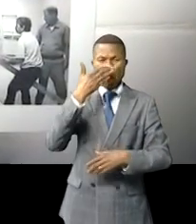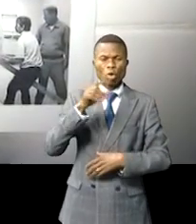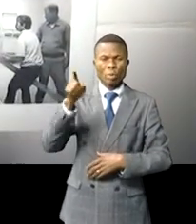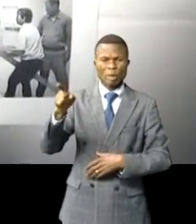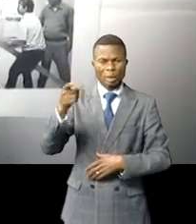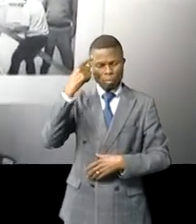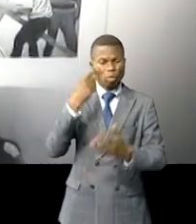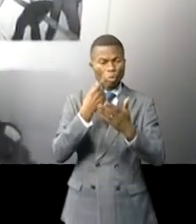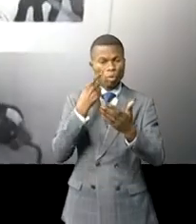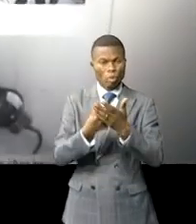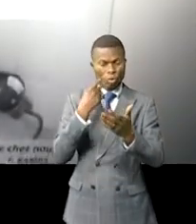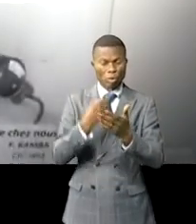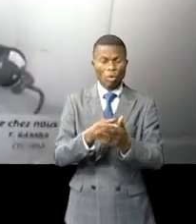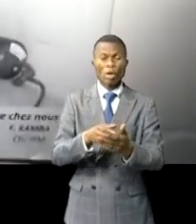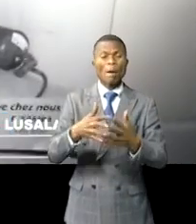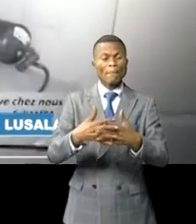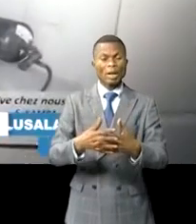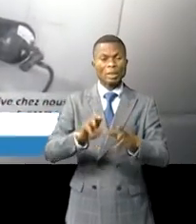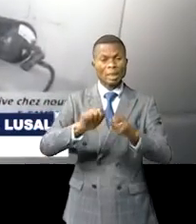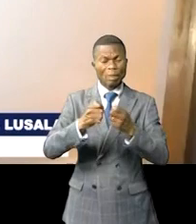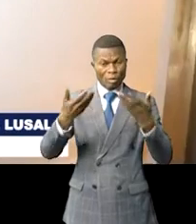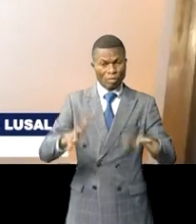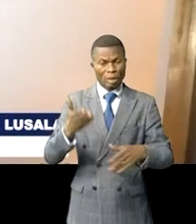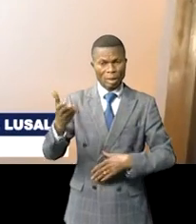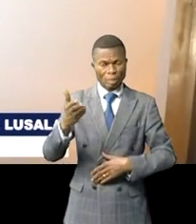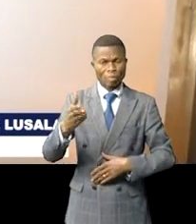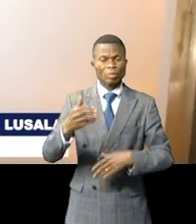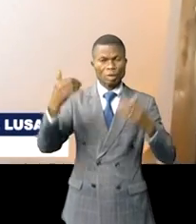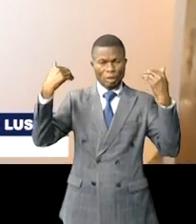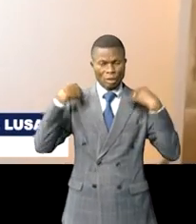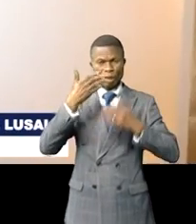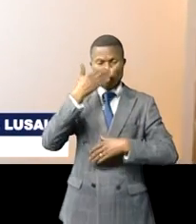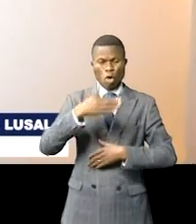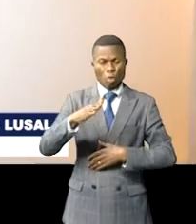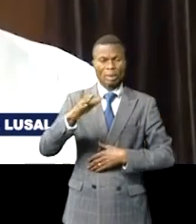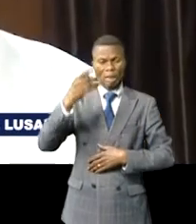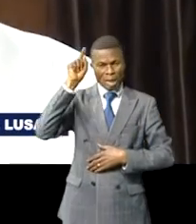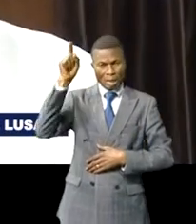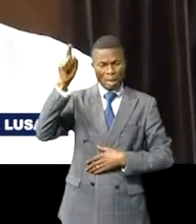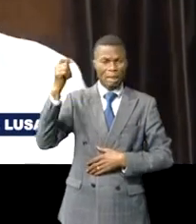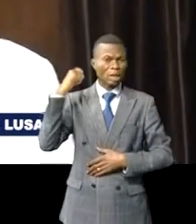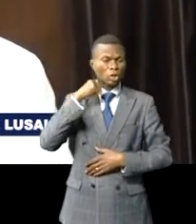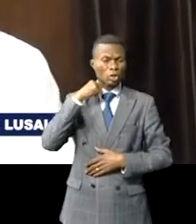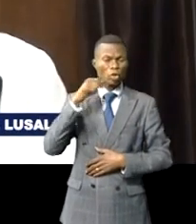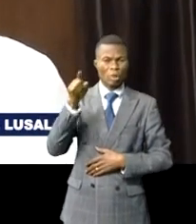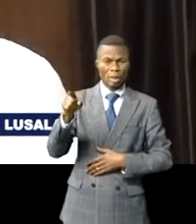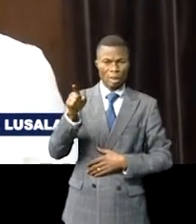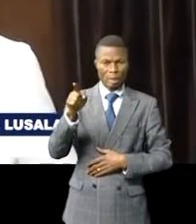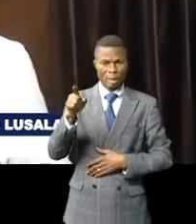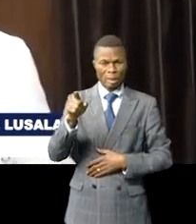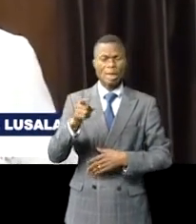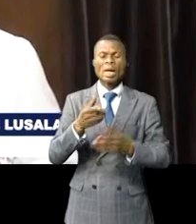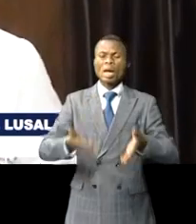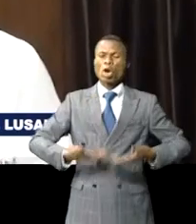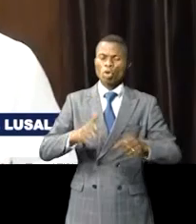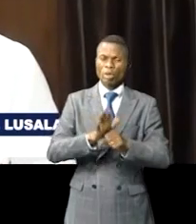pour constater l'effectivité de cette mise en service. Le chef du staff médical de la clinique Ngaliema, le docteur Richard Mvoila, a salué